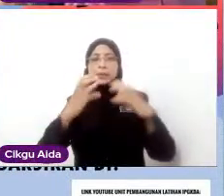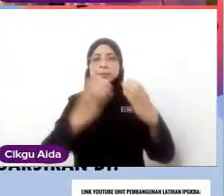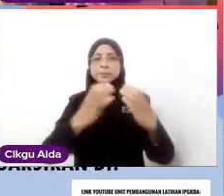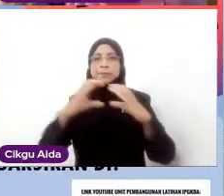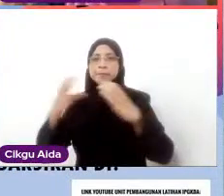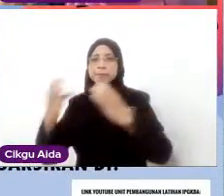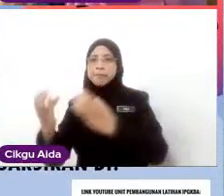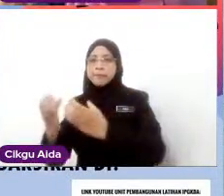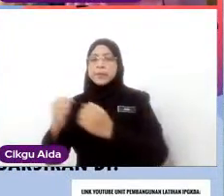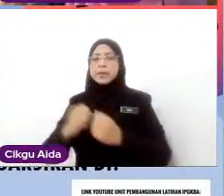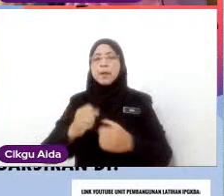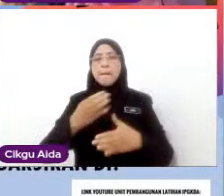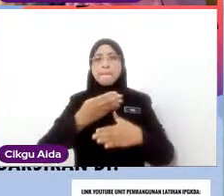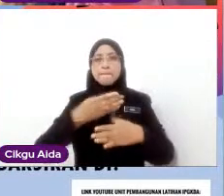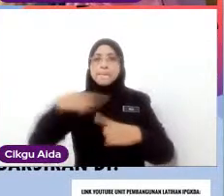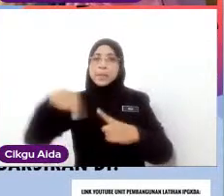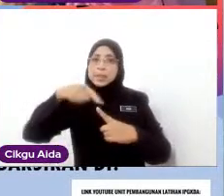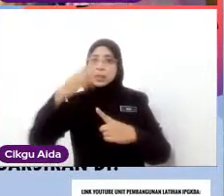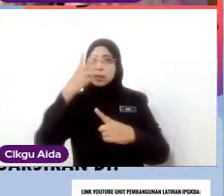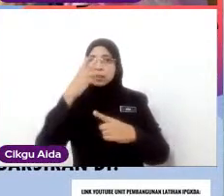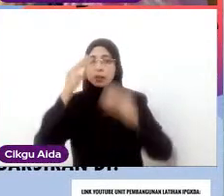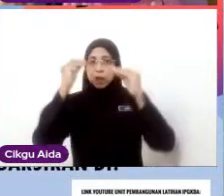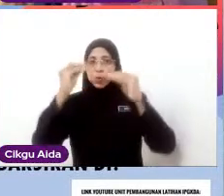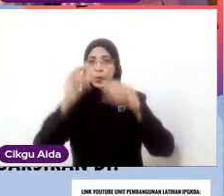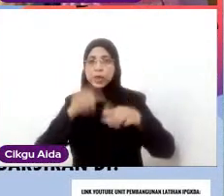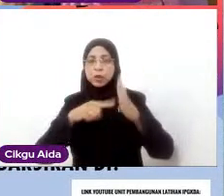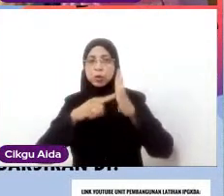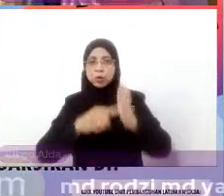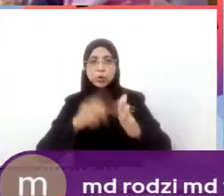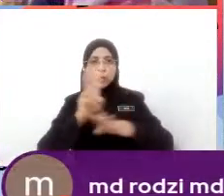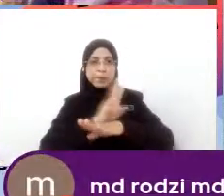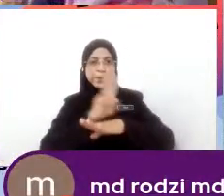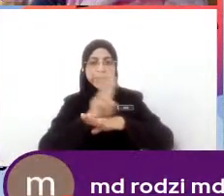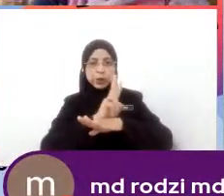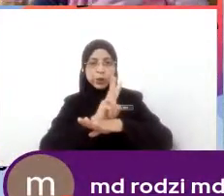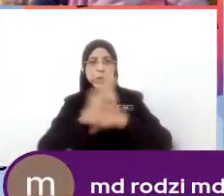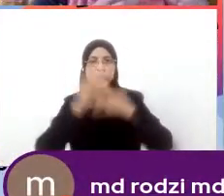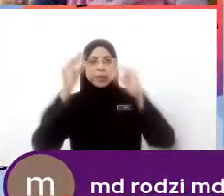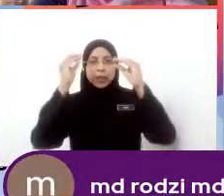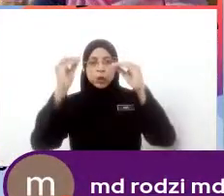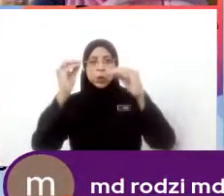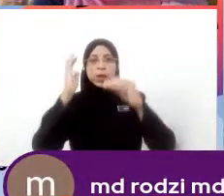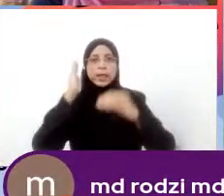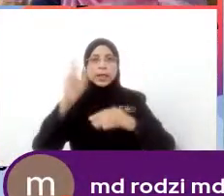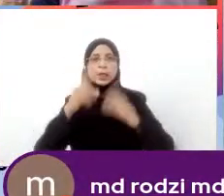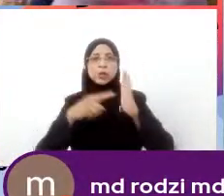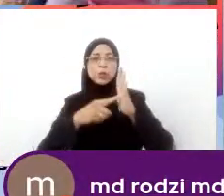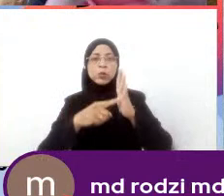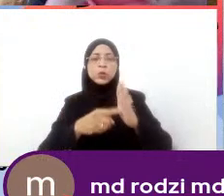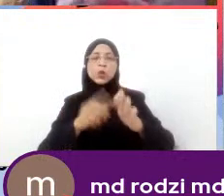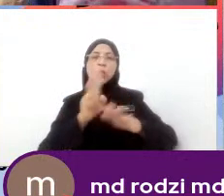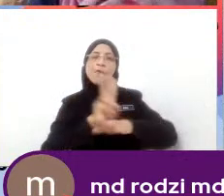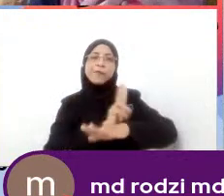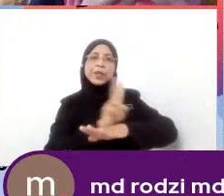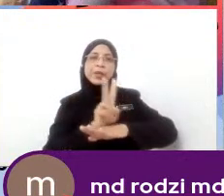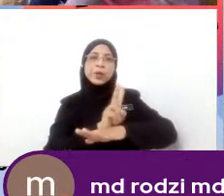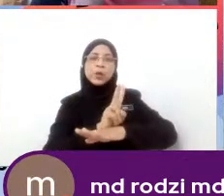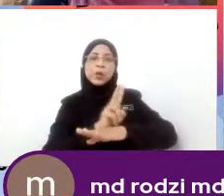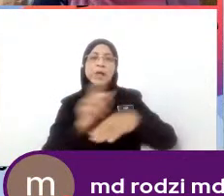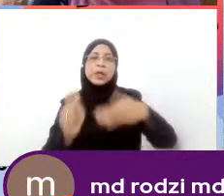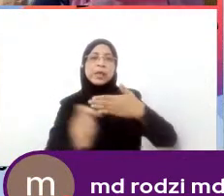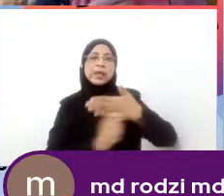tayangkan video, cikgu-cikgu kami akan moderasikan video tu. Maksudnya kita akan, video yang kita nak tayangkan tu, kita